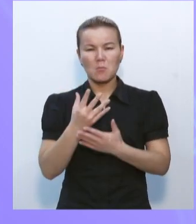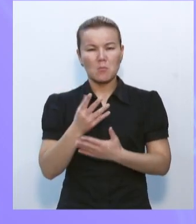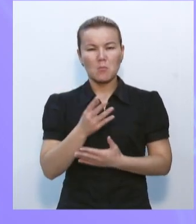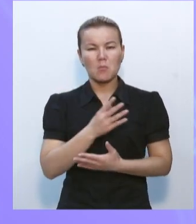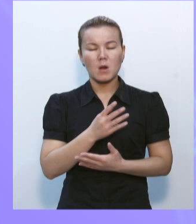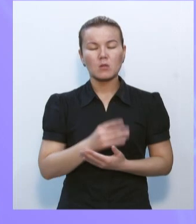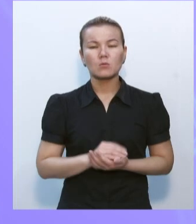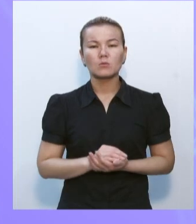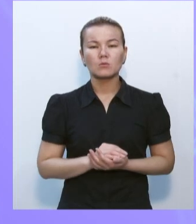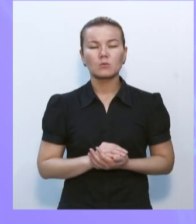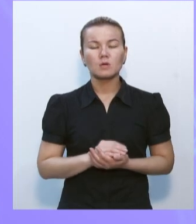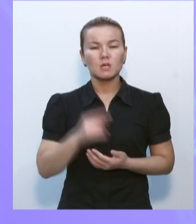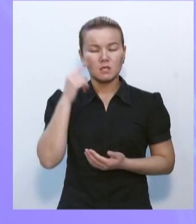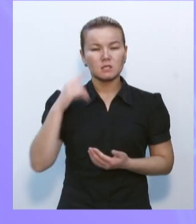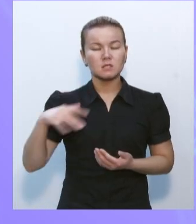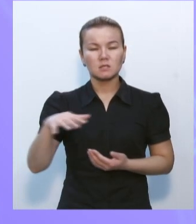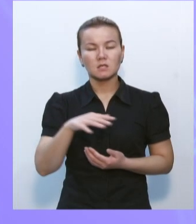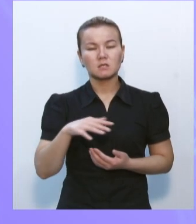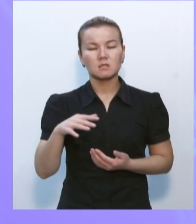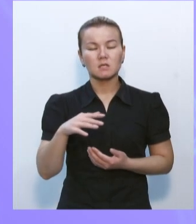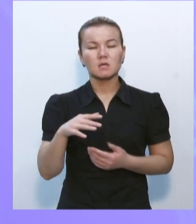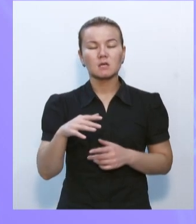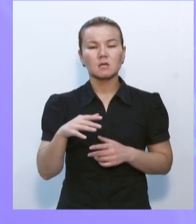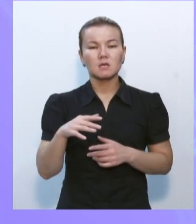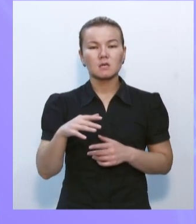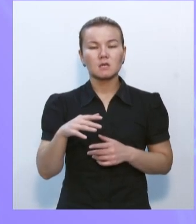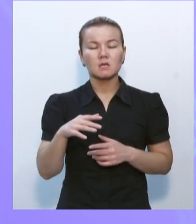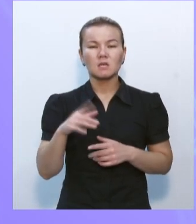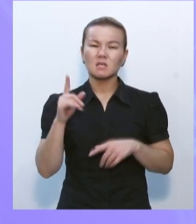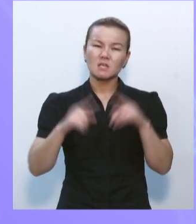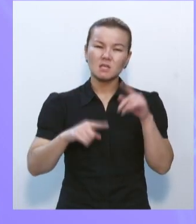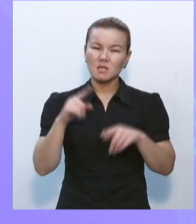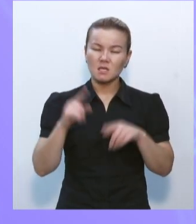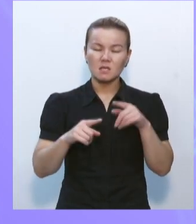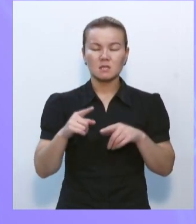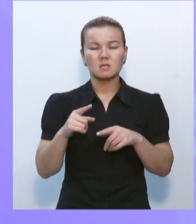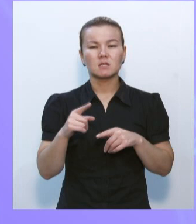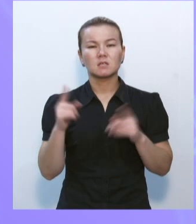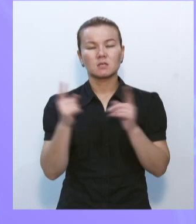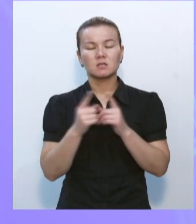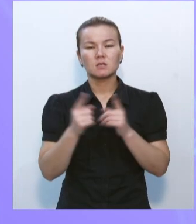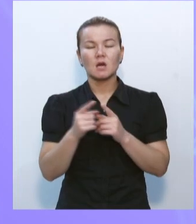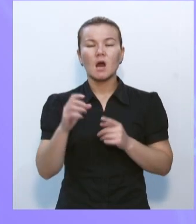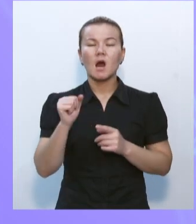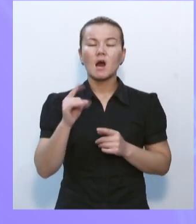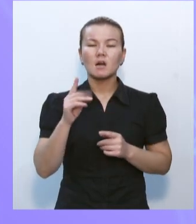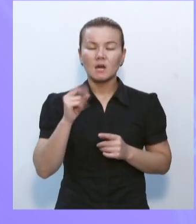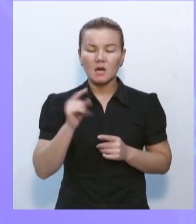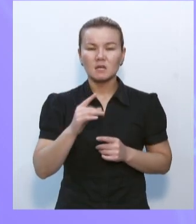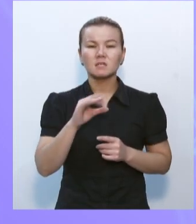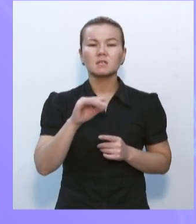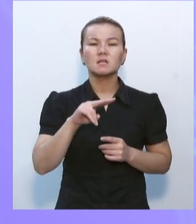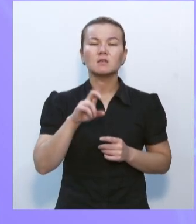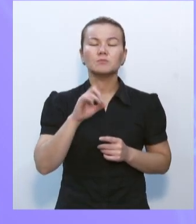Кыргызстандагы сейрек кездешүүчү жаныбарлар: аркар, илбирс,